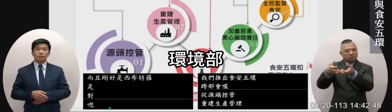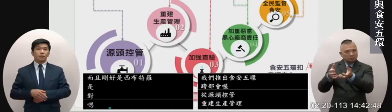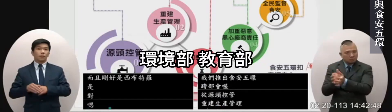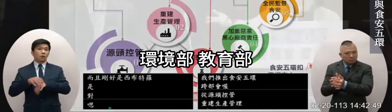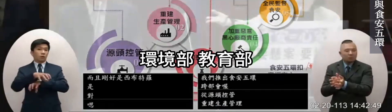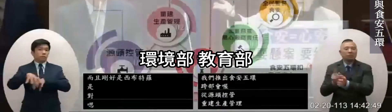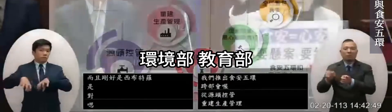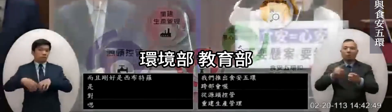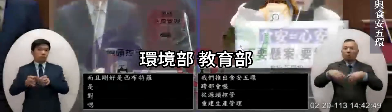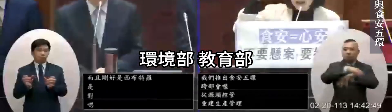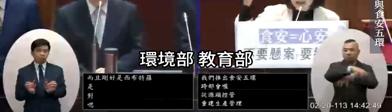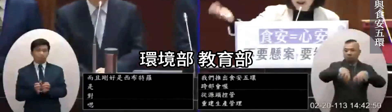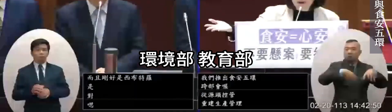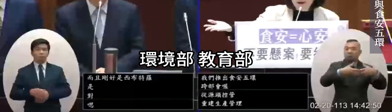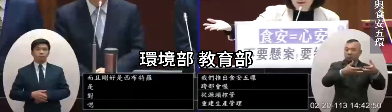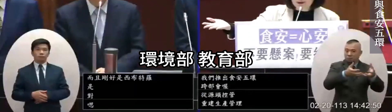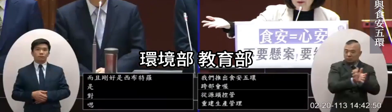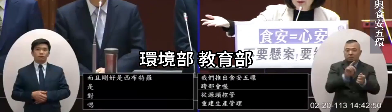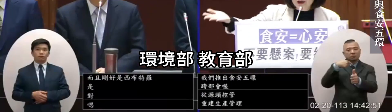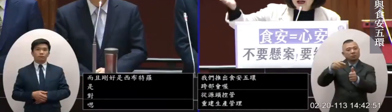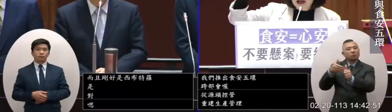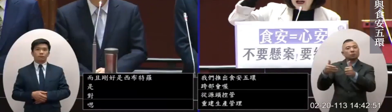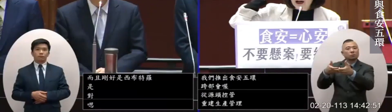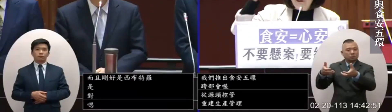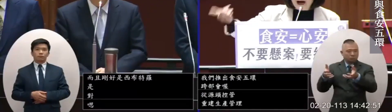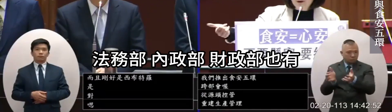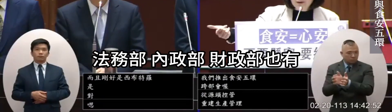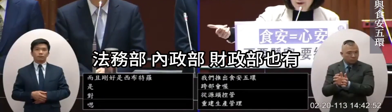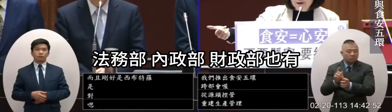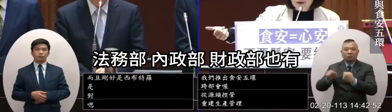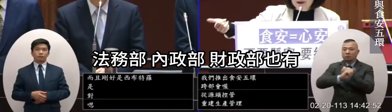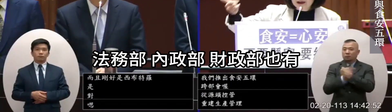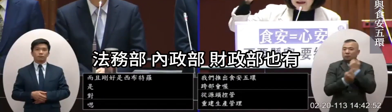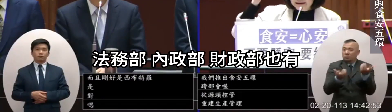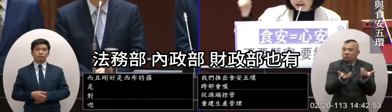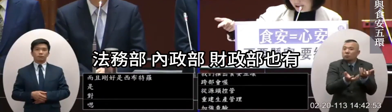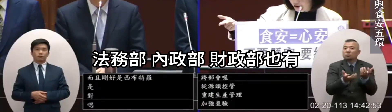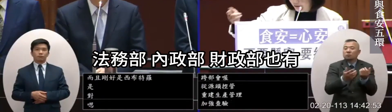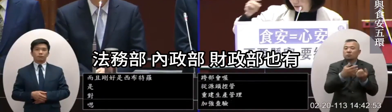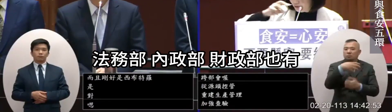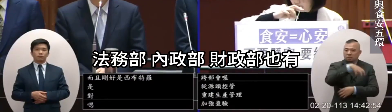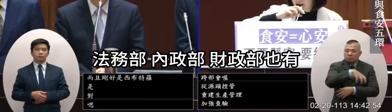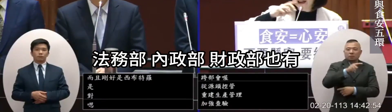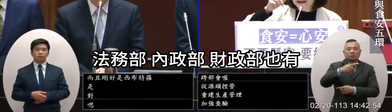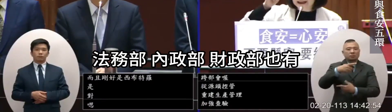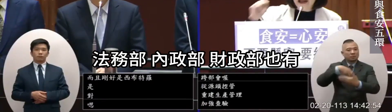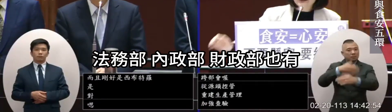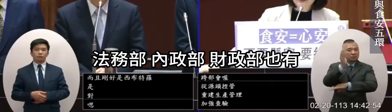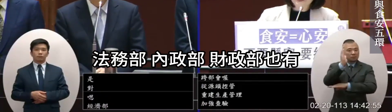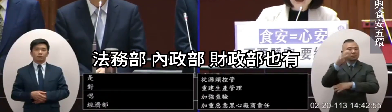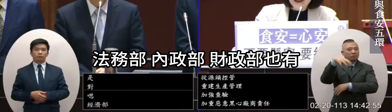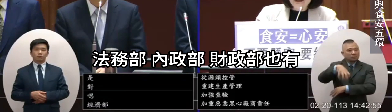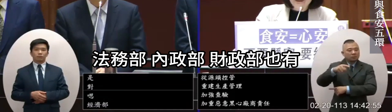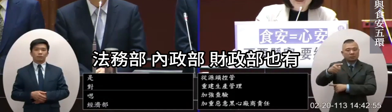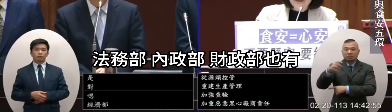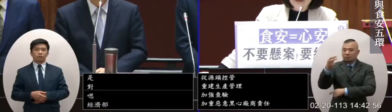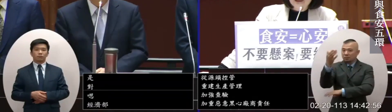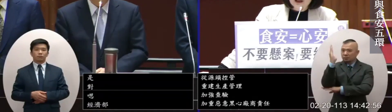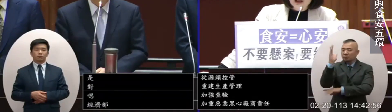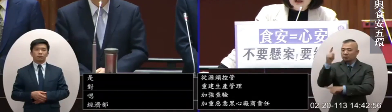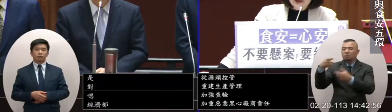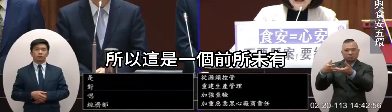部、 环境部、教育部、法务部、内政部、财政部也